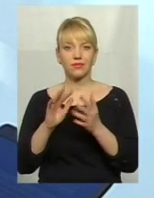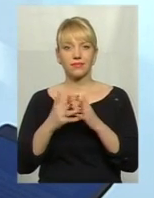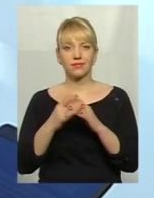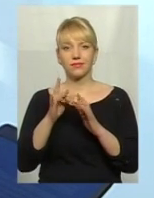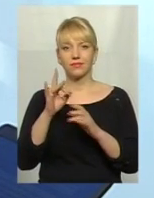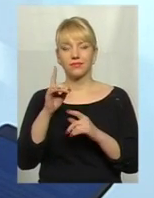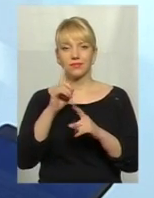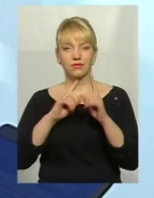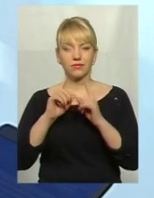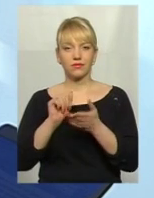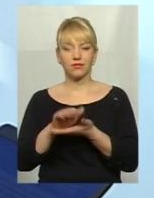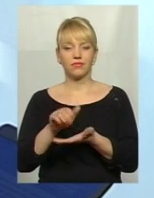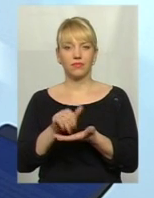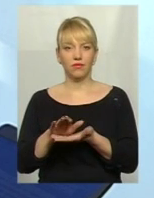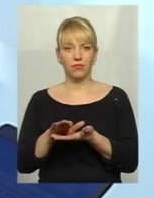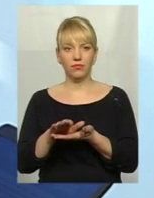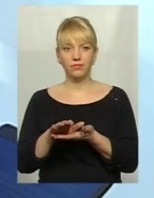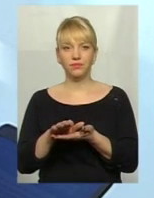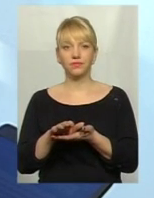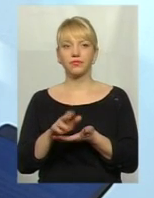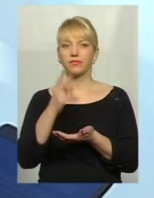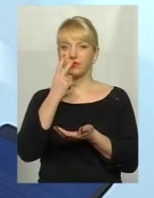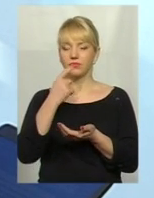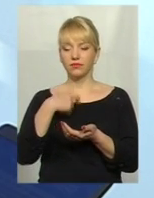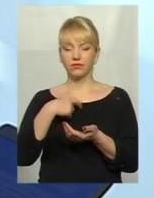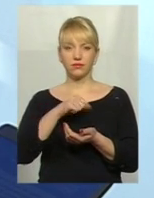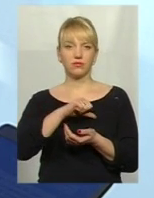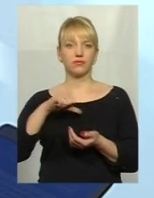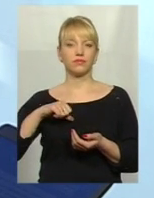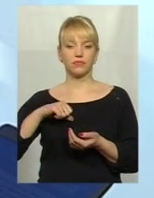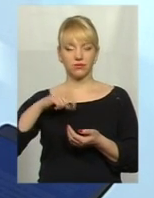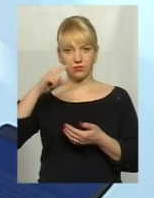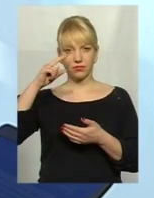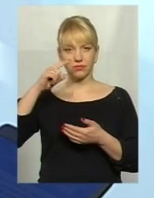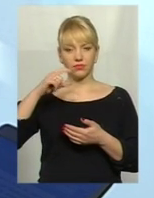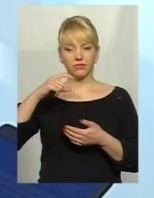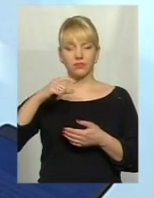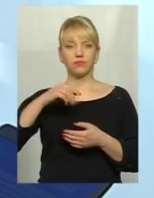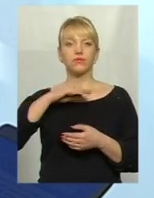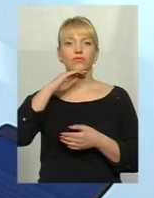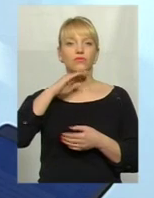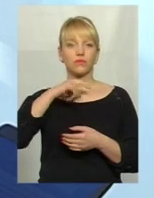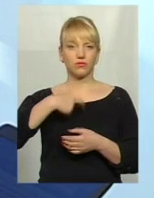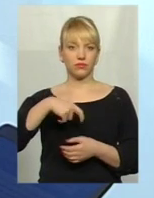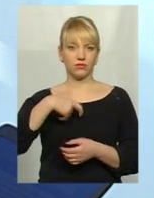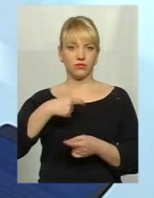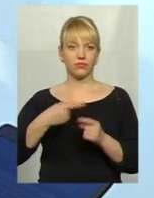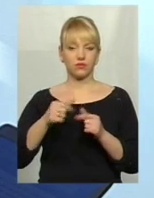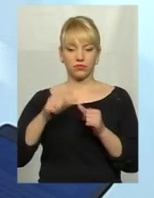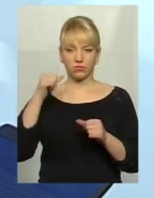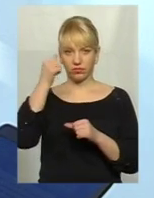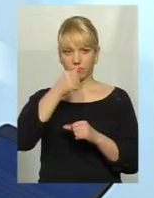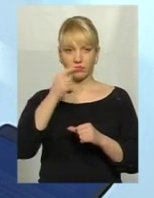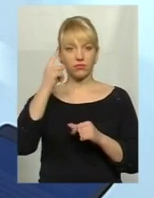відмовились приєднуватись, бачачи себе самодостатніми в певному розумінні на минулий рік, тому що ми